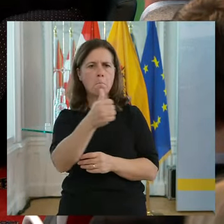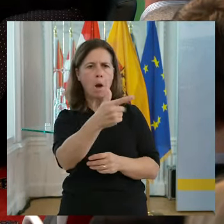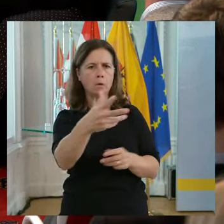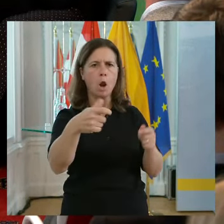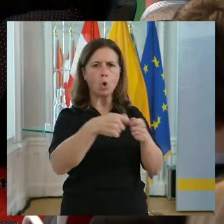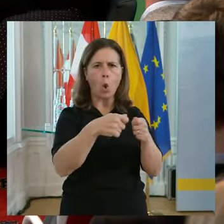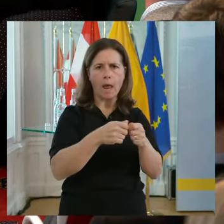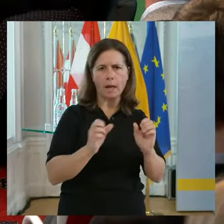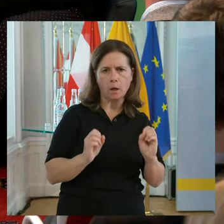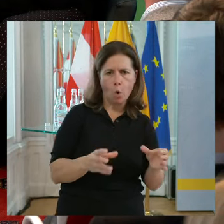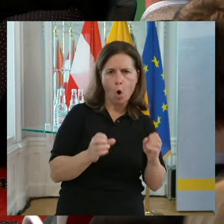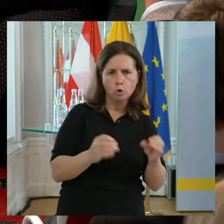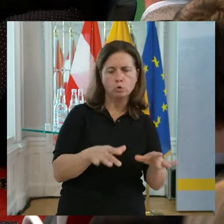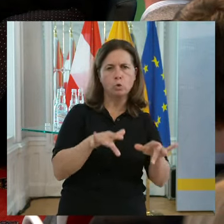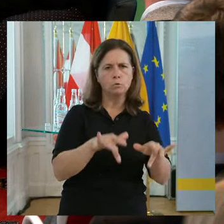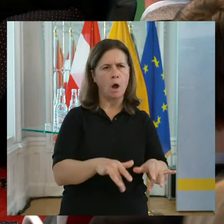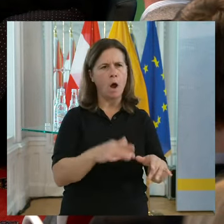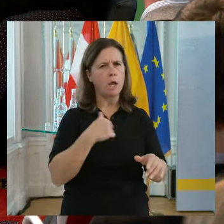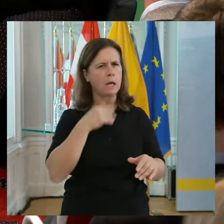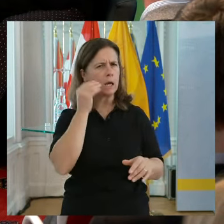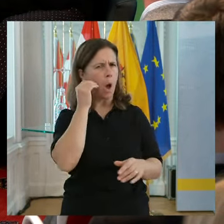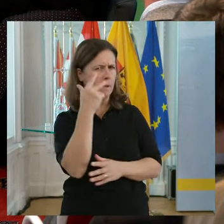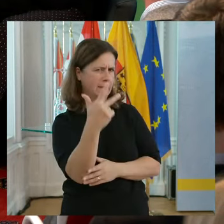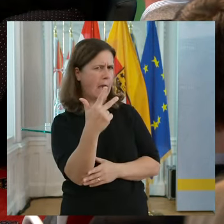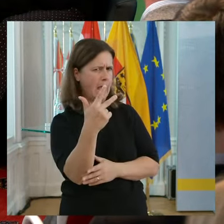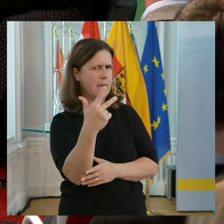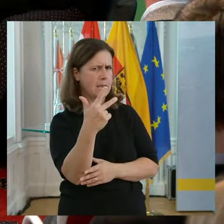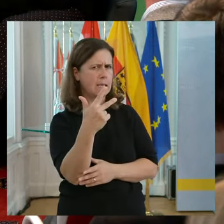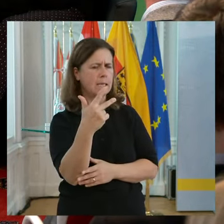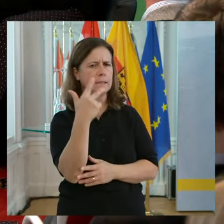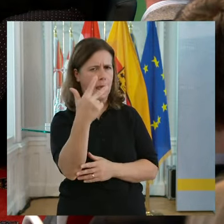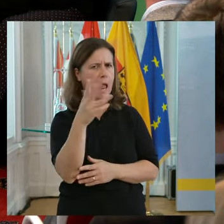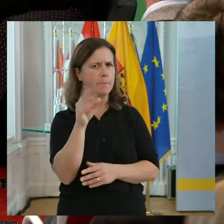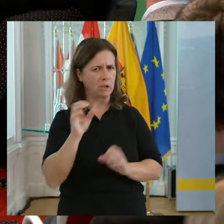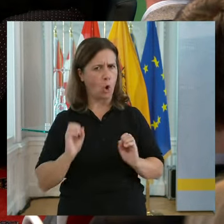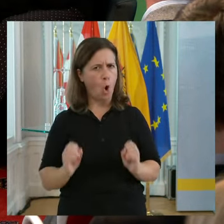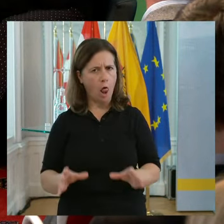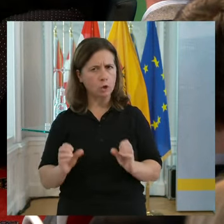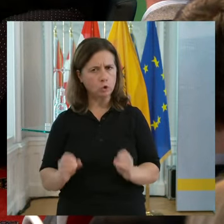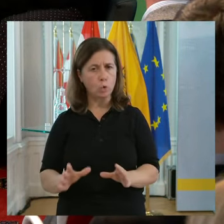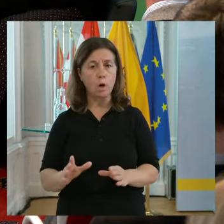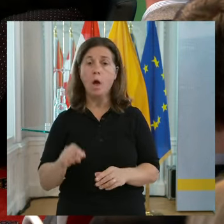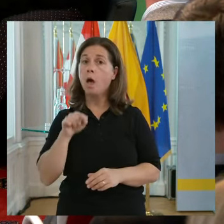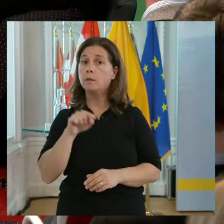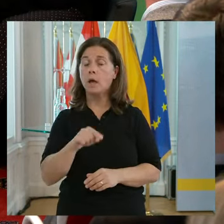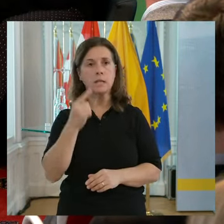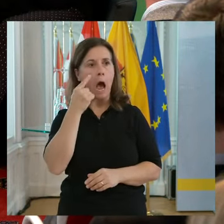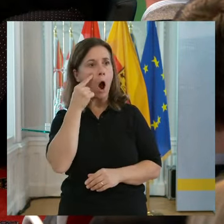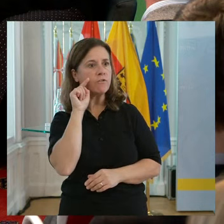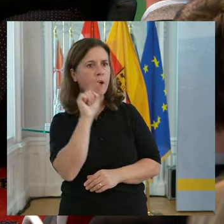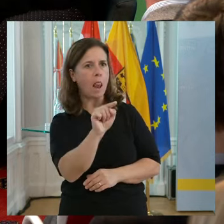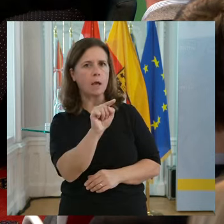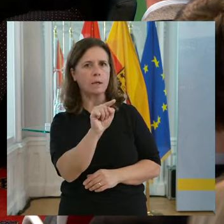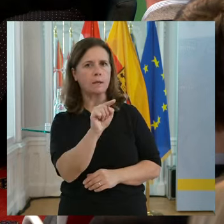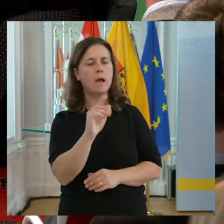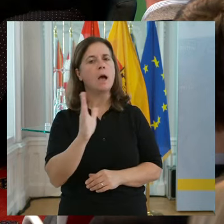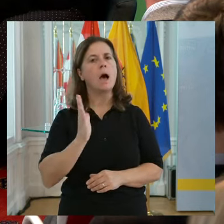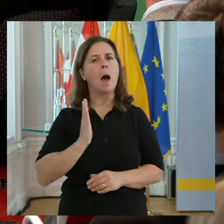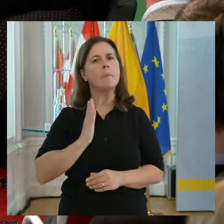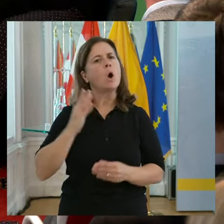im Rollstuhl. Da haben wir inzwischen, glaube ich, drei, ja, aber das ist das, was augenfällig ist. Aber